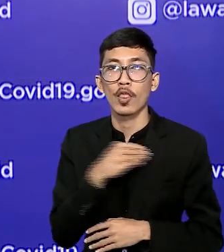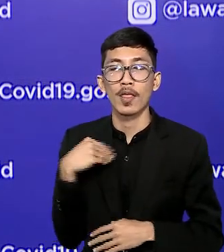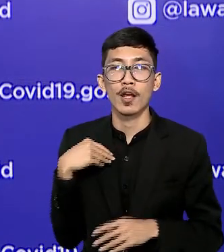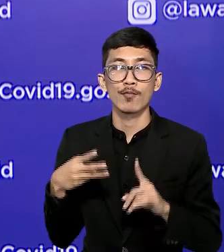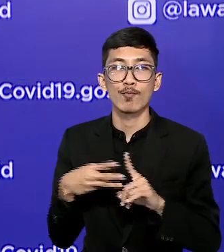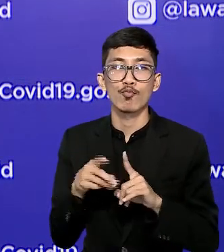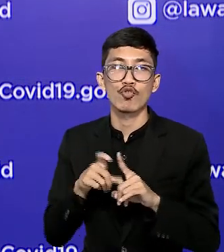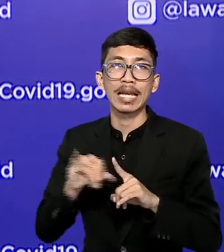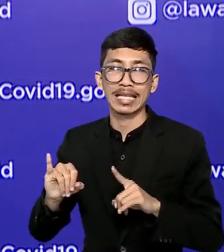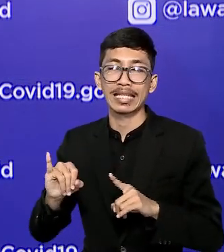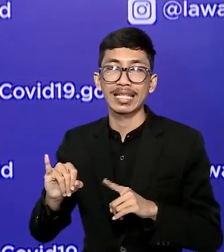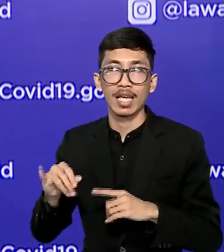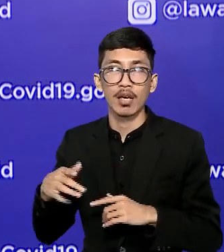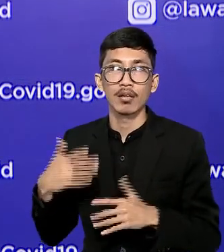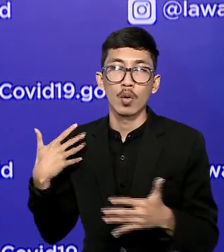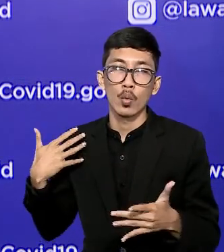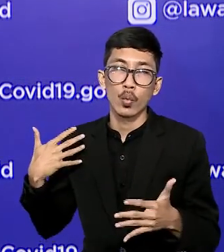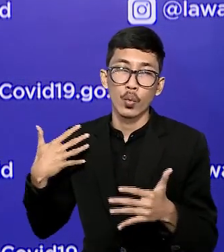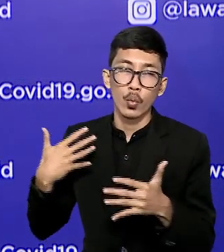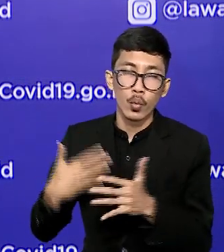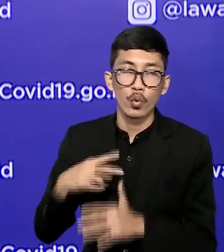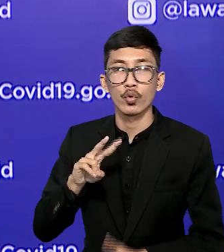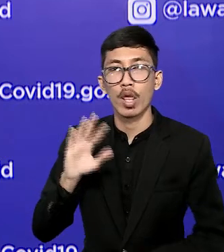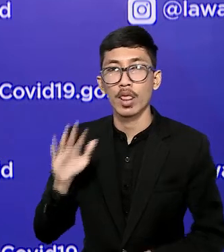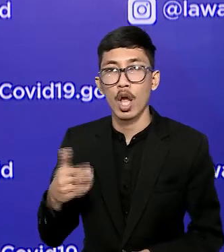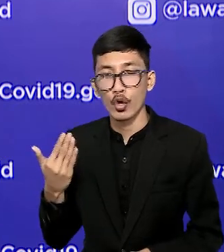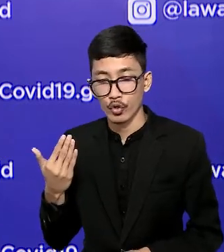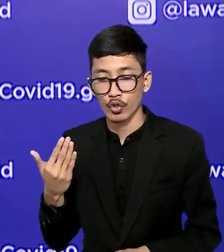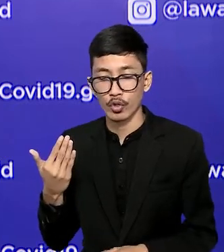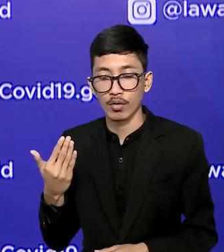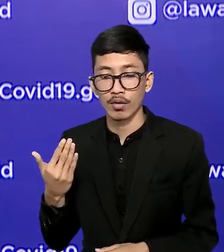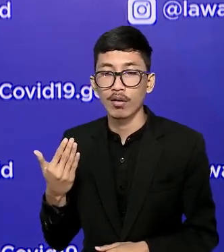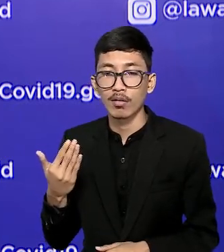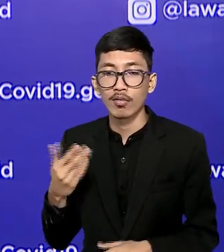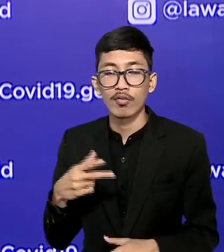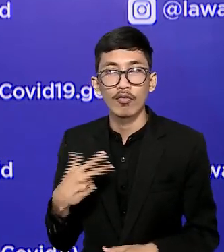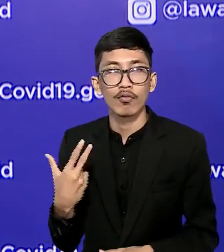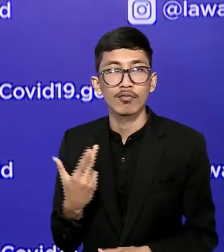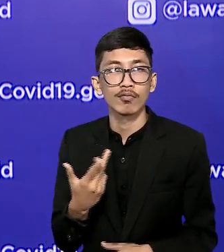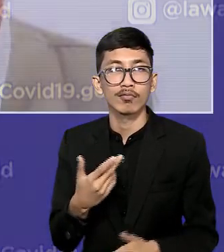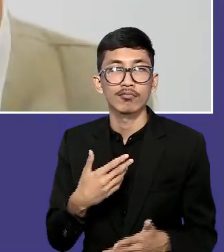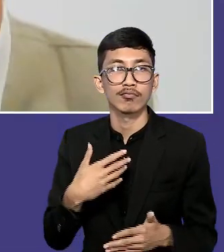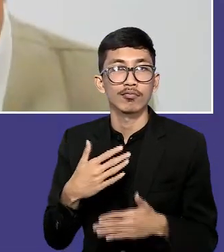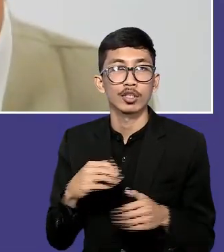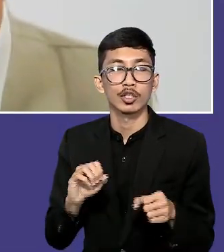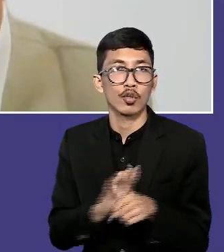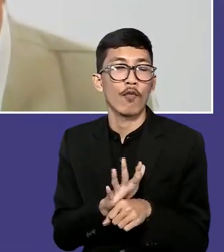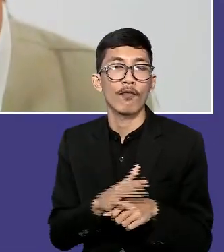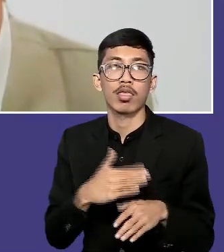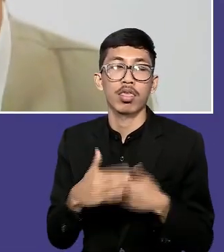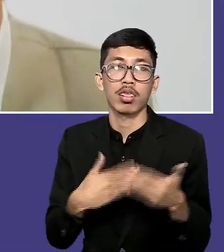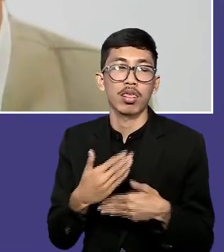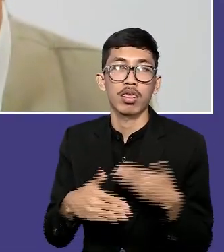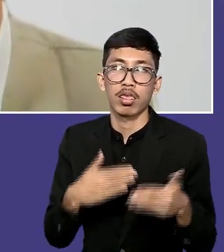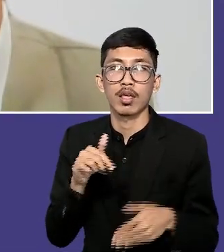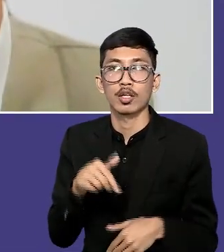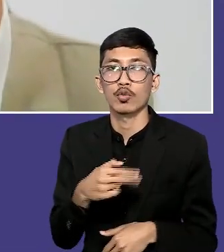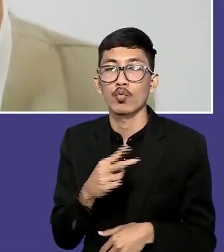pada Mei kita masih ditantang untuk terus bersabar dengan langkah pencegahan yang ada seri memakai masker menjaga jarak dan lain sebagainya tapi